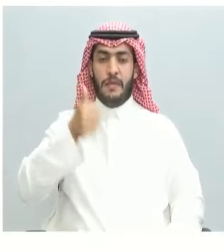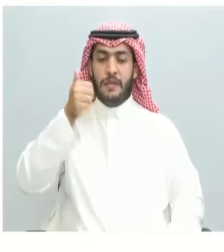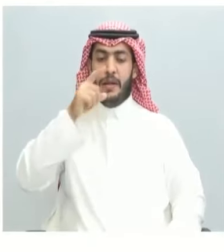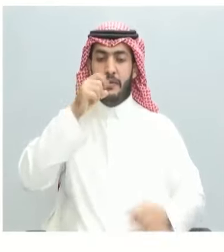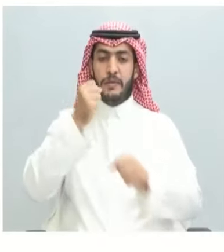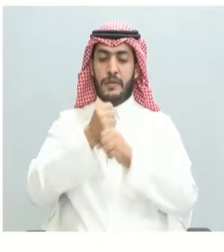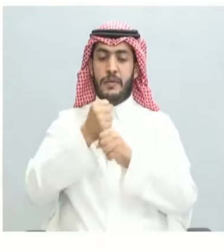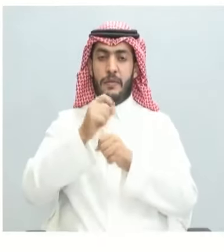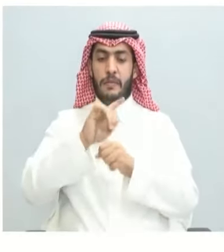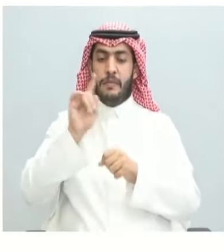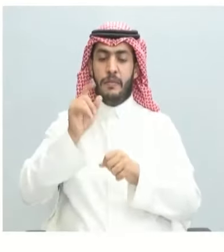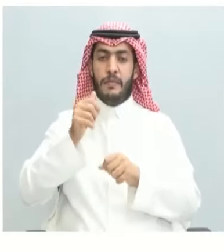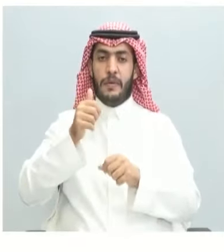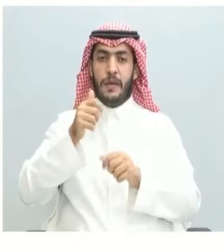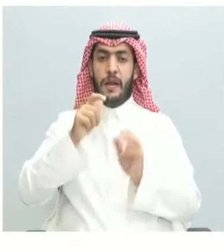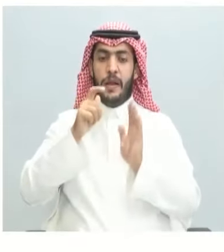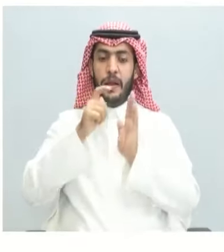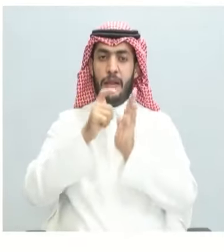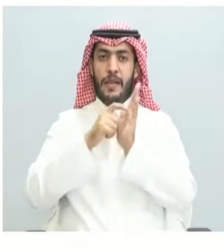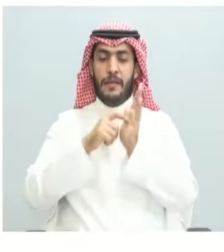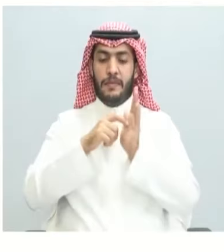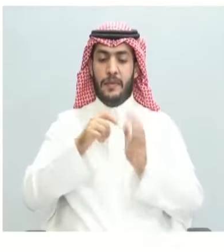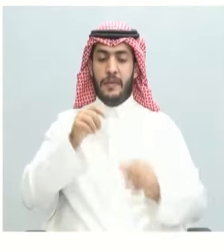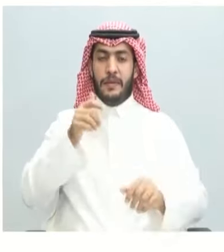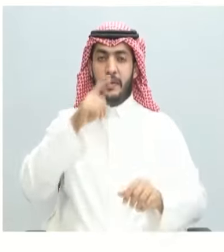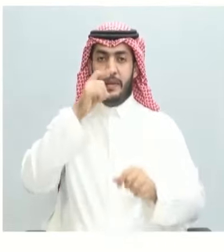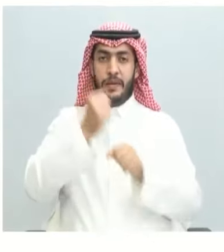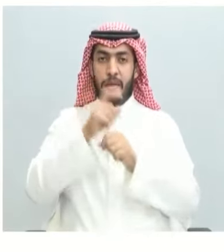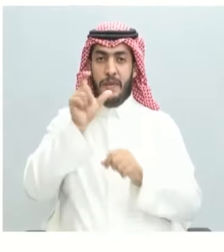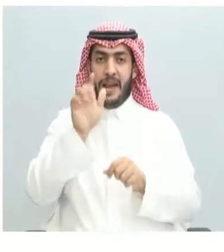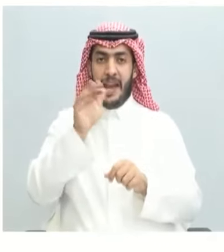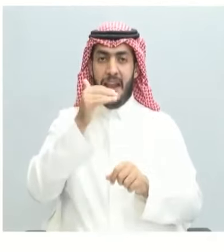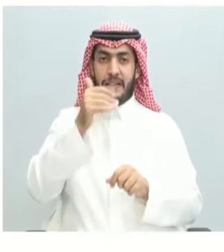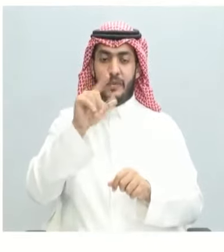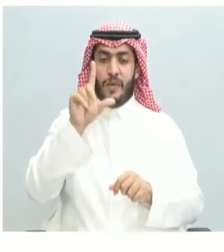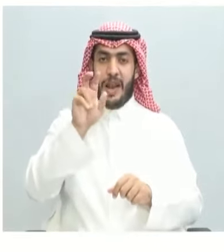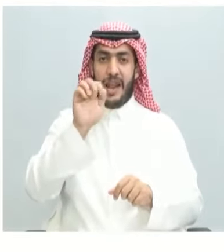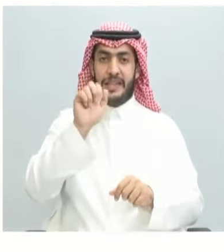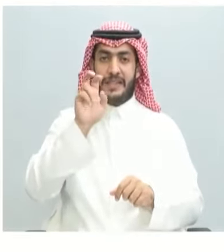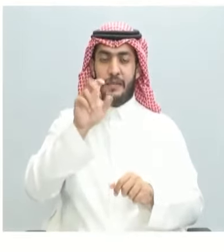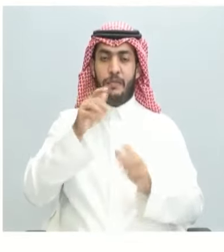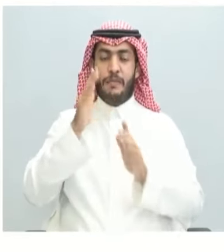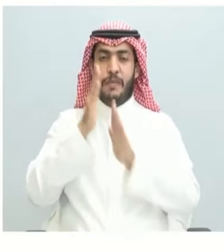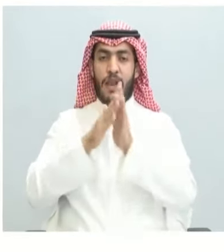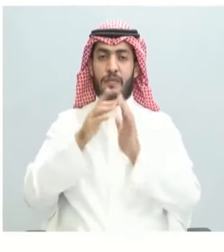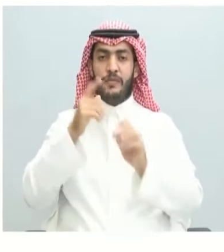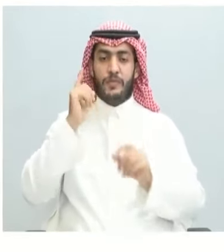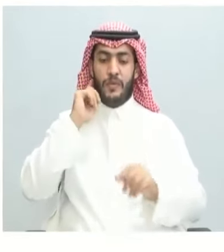باستخدام اجهزه انظمه الاي او اس ان نقوم بعمليه النسخ واللصق للملفات الصوتيه